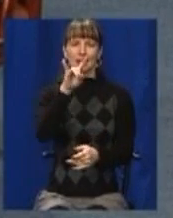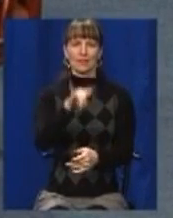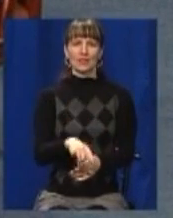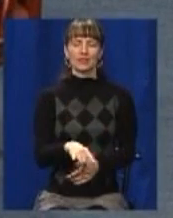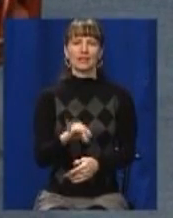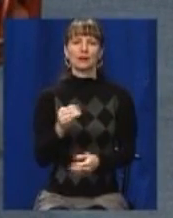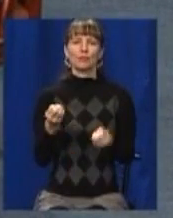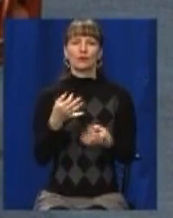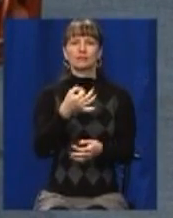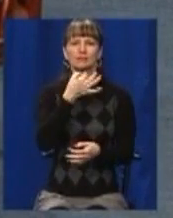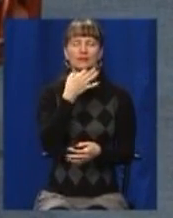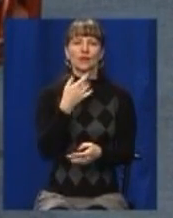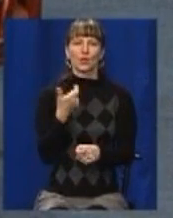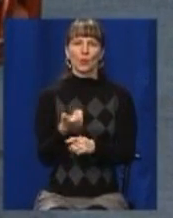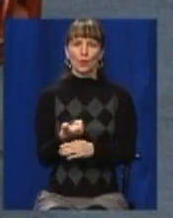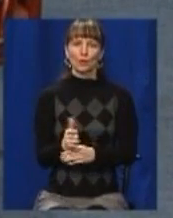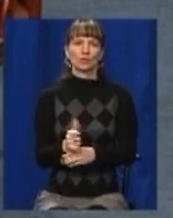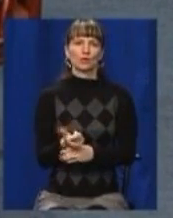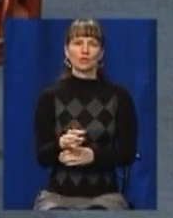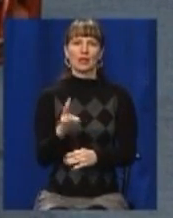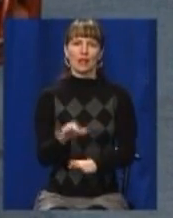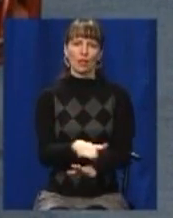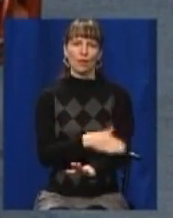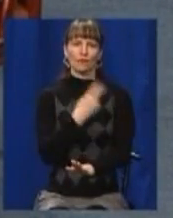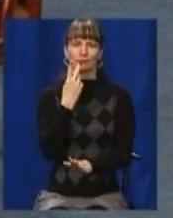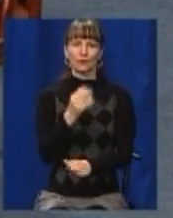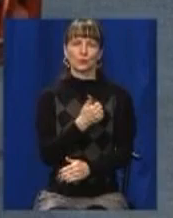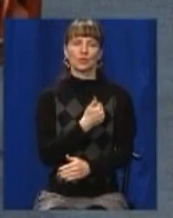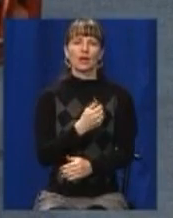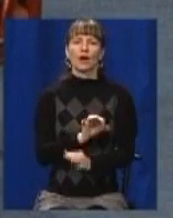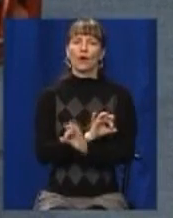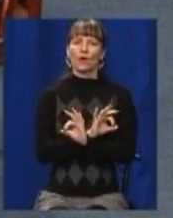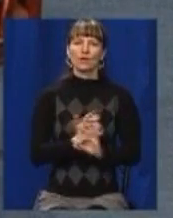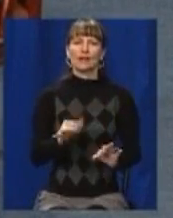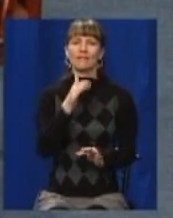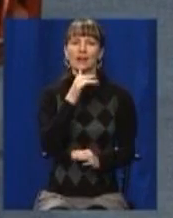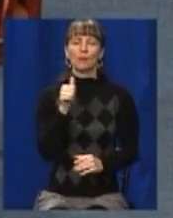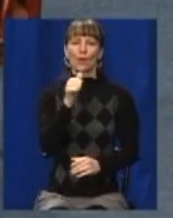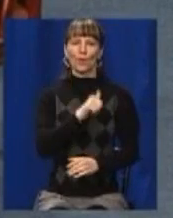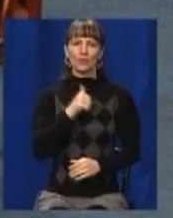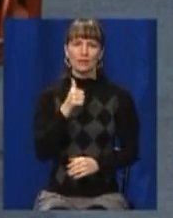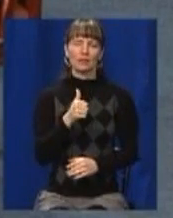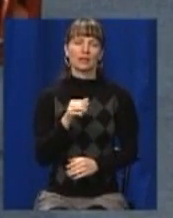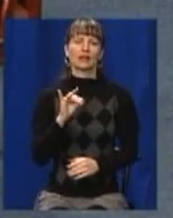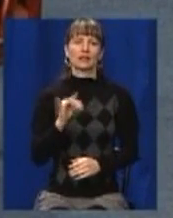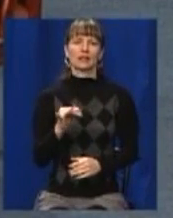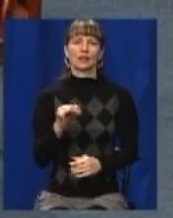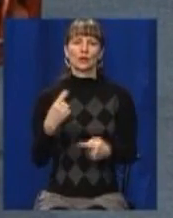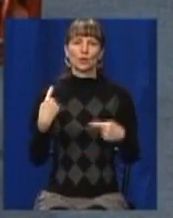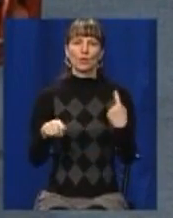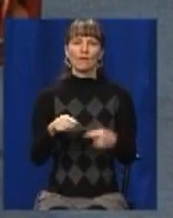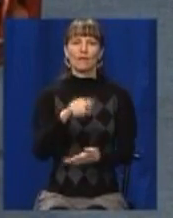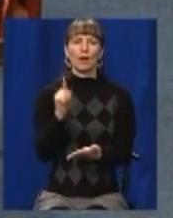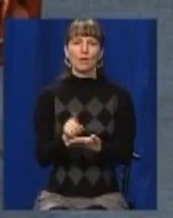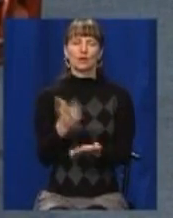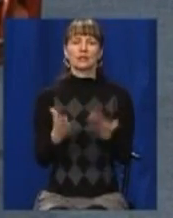і просто зачаровують вони тебе дуже і дуже надовго. Ну, як на мене, просто прекрасна пора року, але... Інше питання про те,